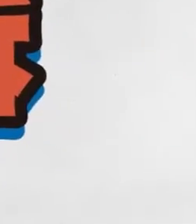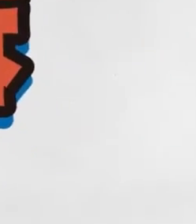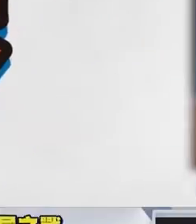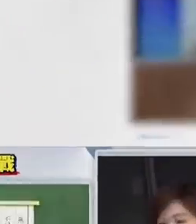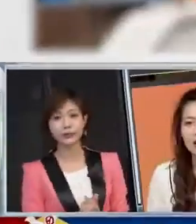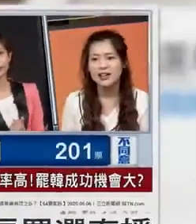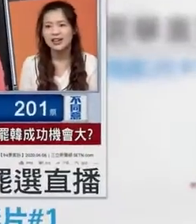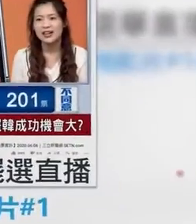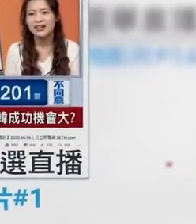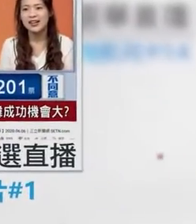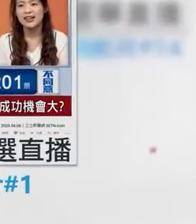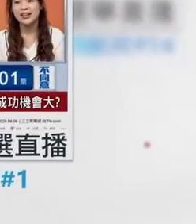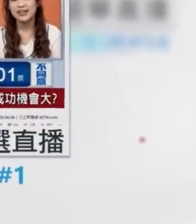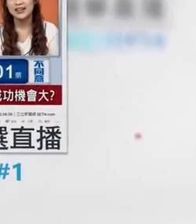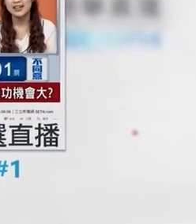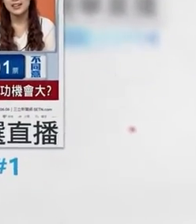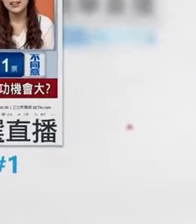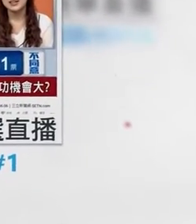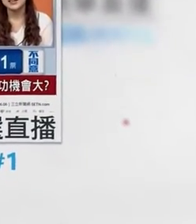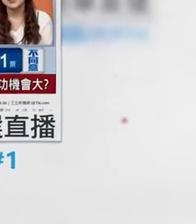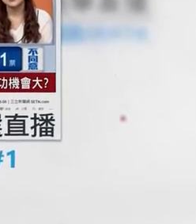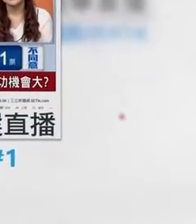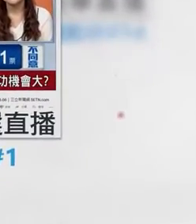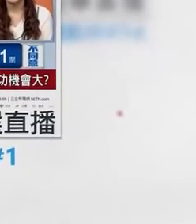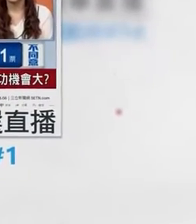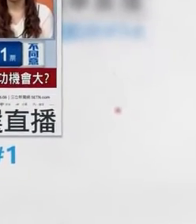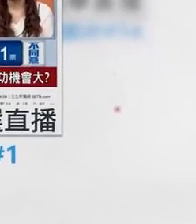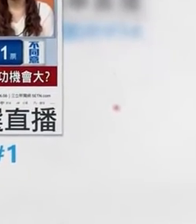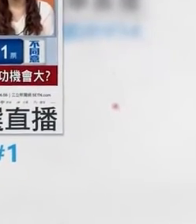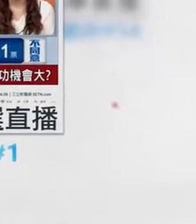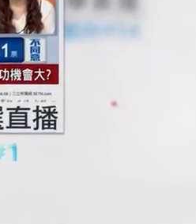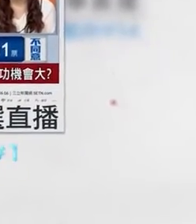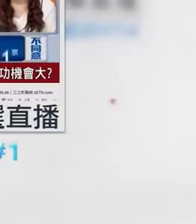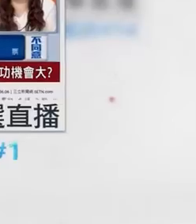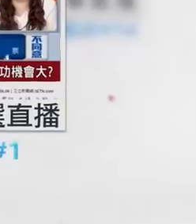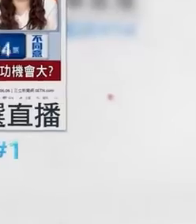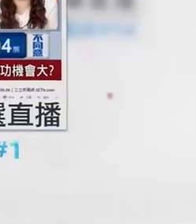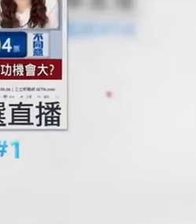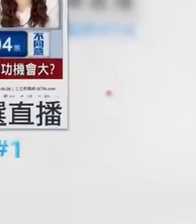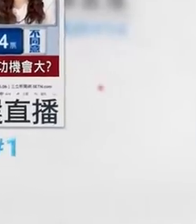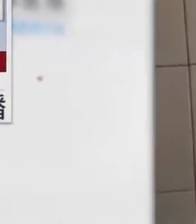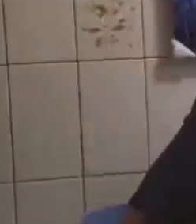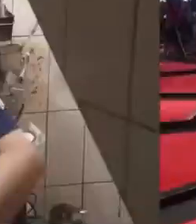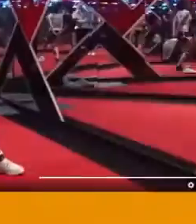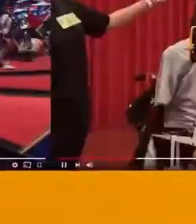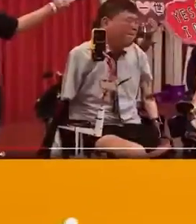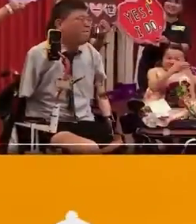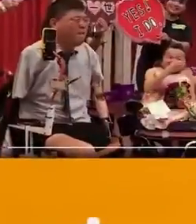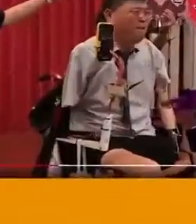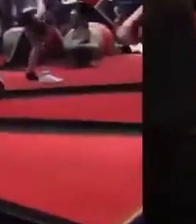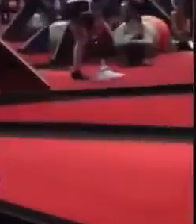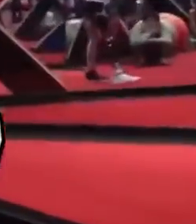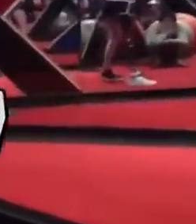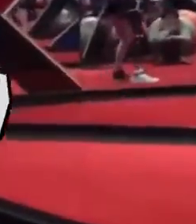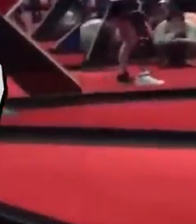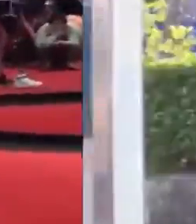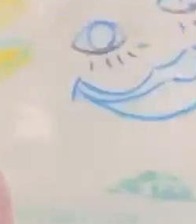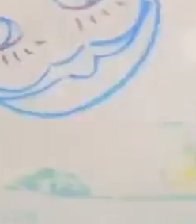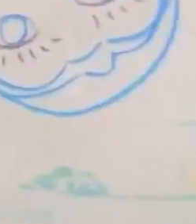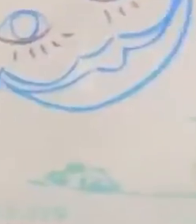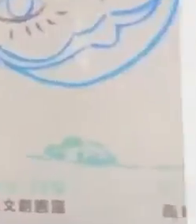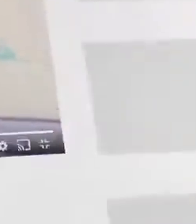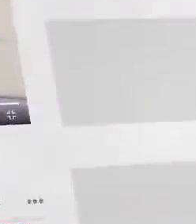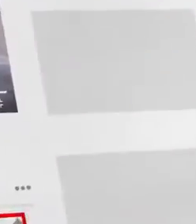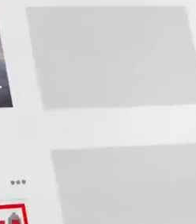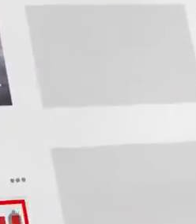九四要客诉，2020台美4次大选蝉联发烧影片第一名。人生惊叹号，台湾